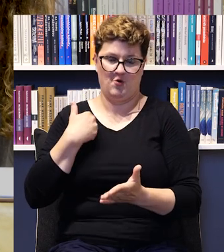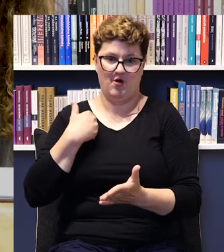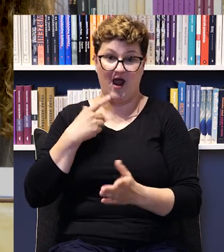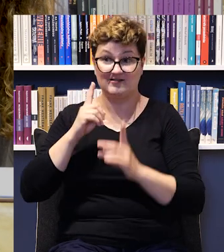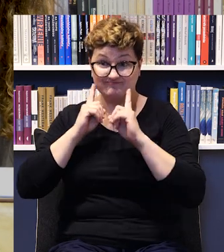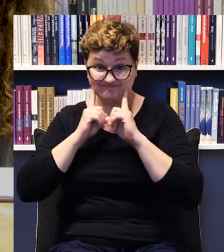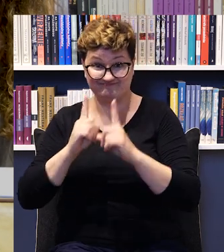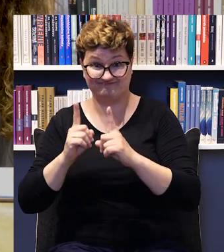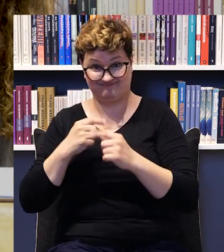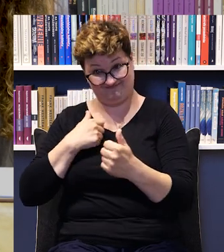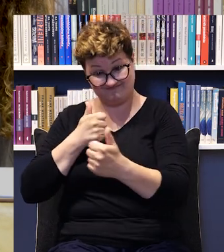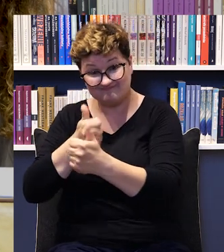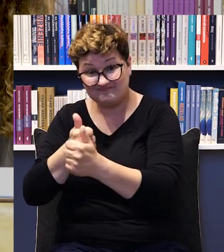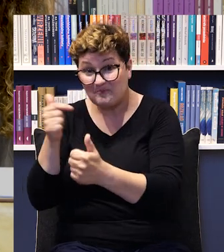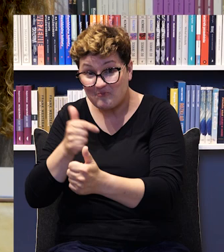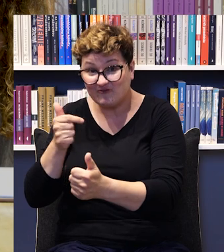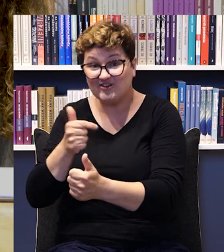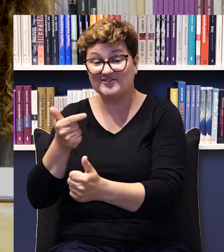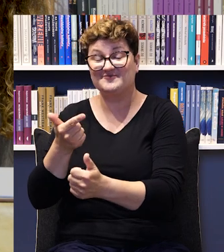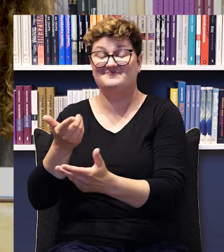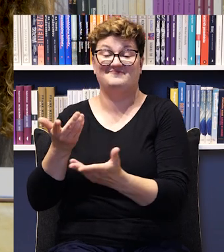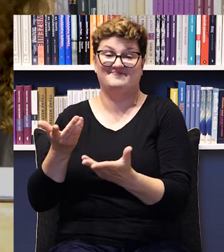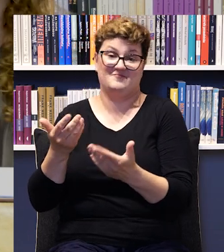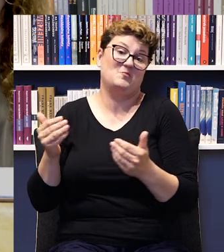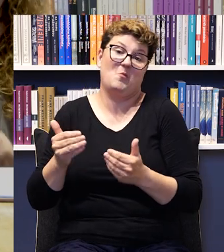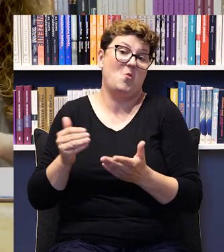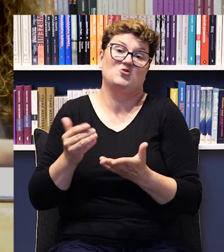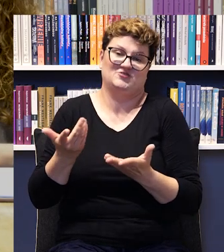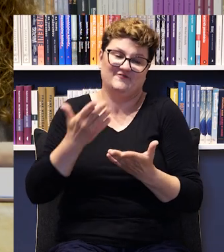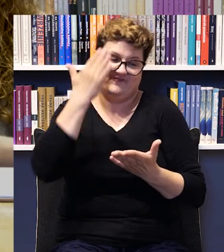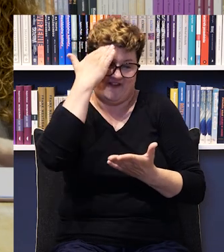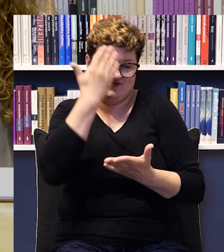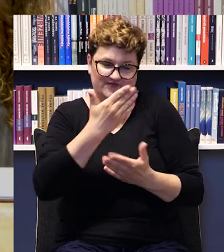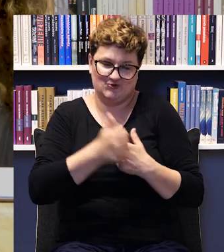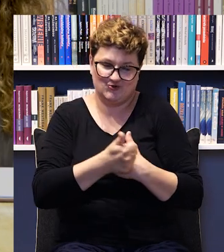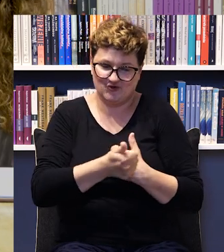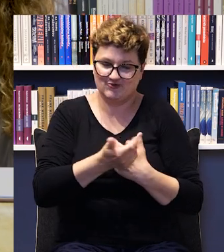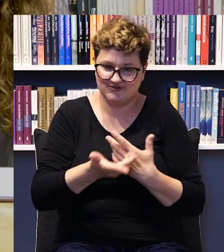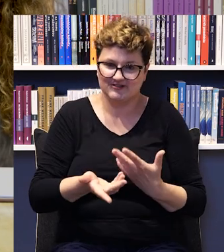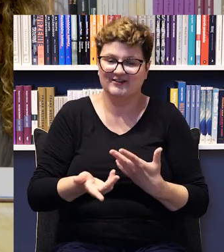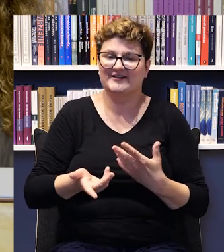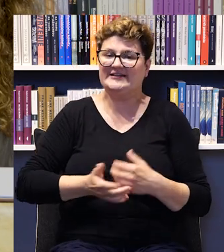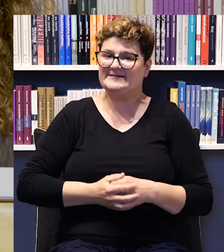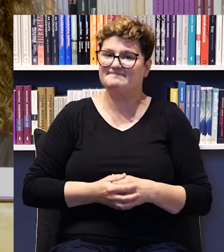jest strona, z którą powinniśmy się identyfikować, bo być może jakby, wiesz o co chodzi, jakby